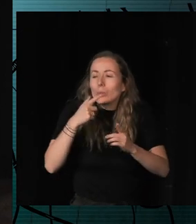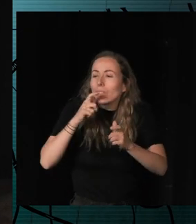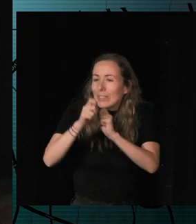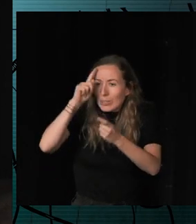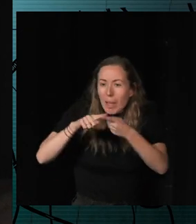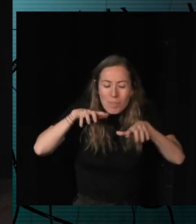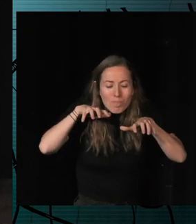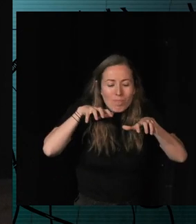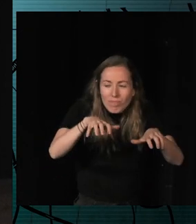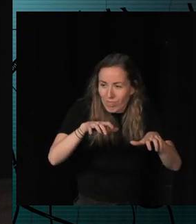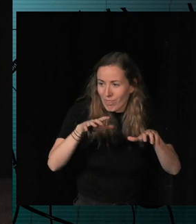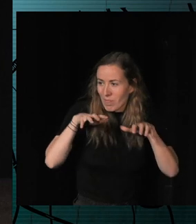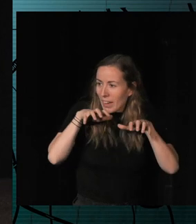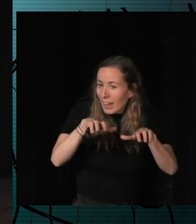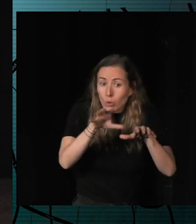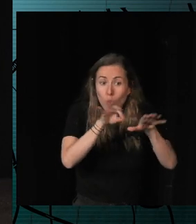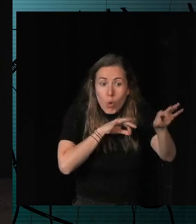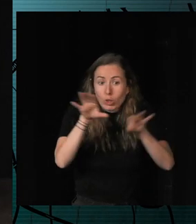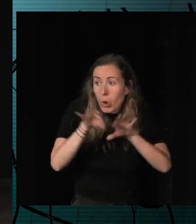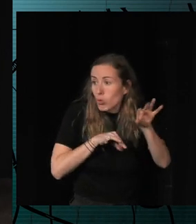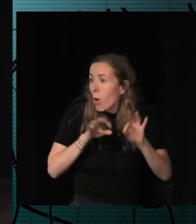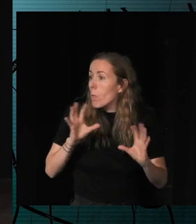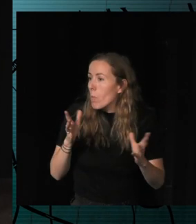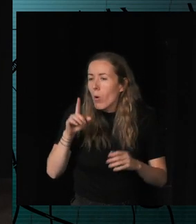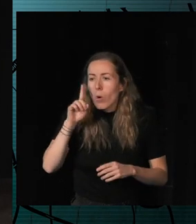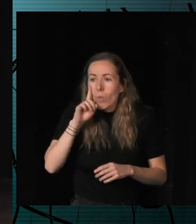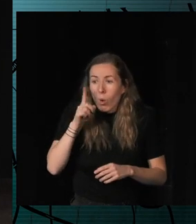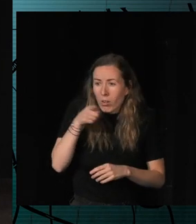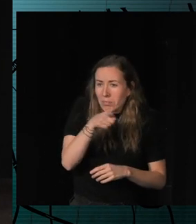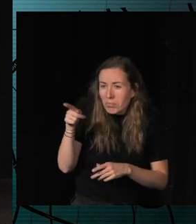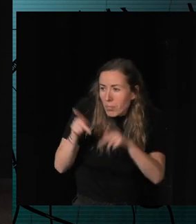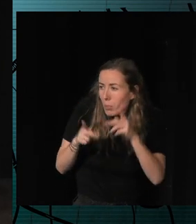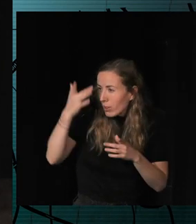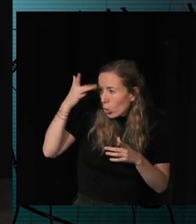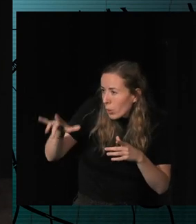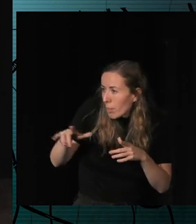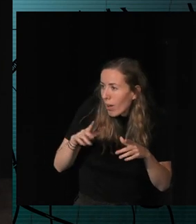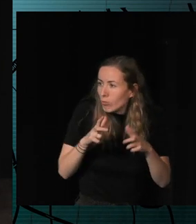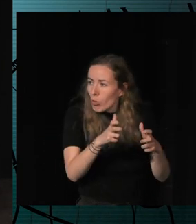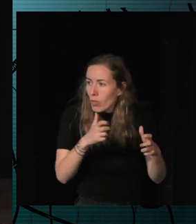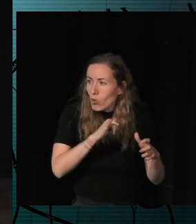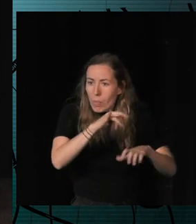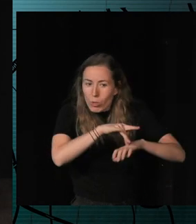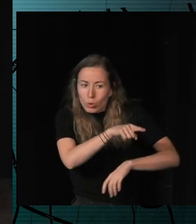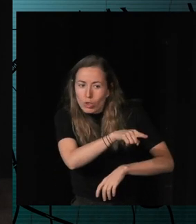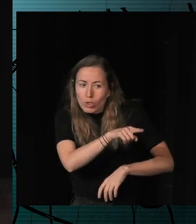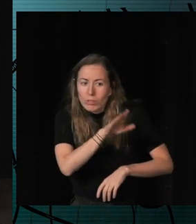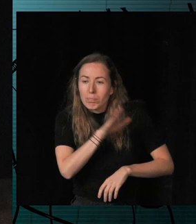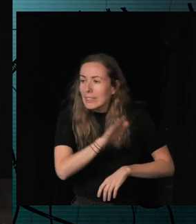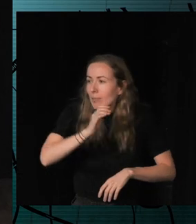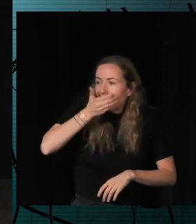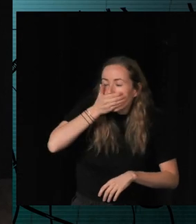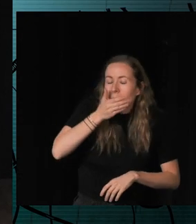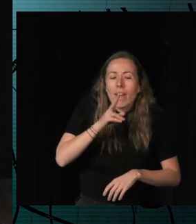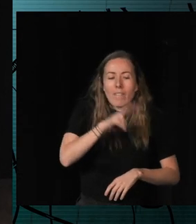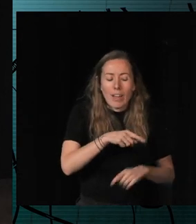Gans de ce qui fait des créatures parce qu'en fait il faut savoir un truc pour ceux qui connaissent pas peut-être pas la saga jeu vidéo de c'est que les créatures